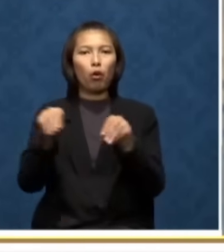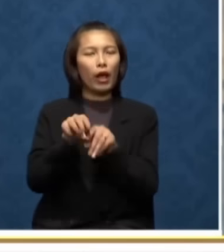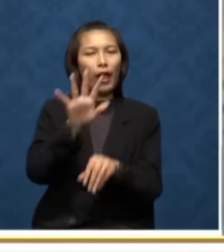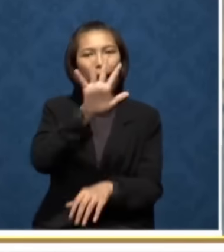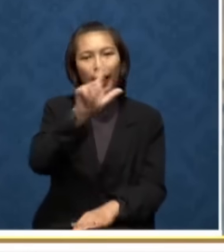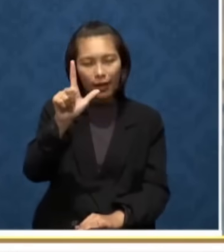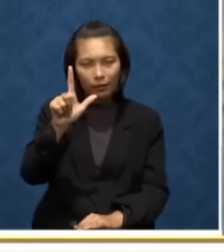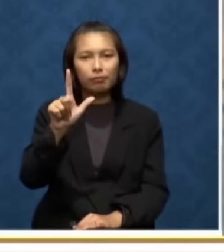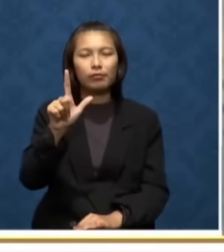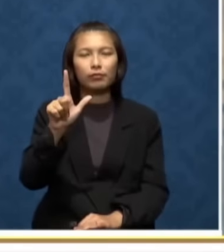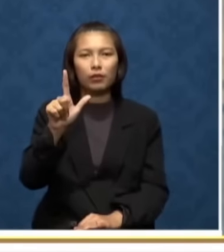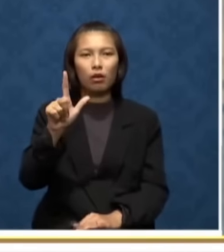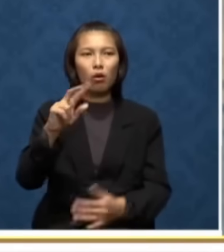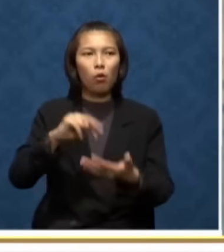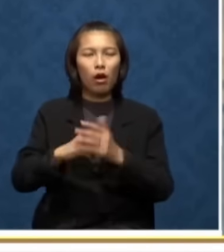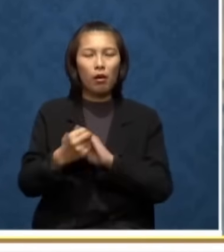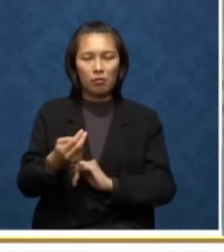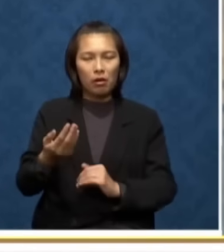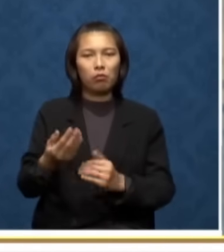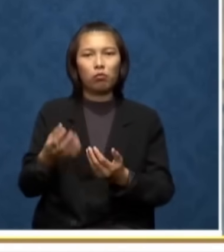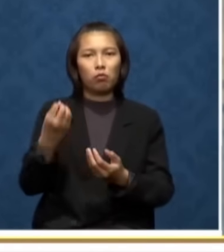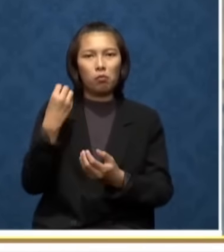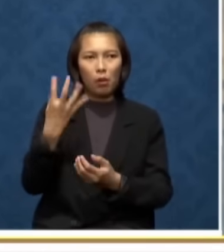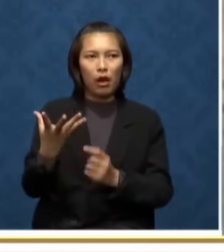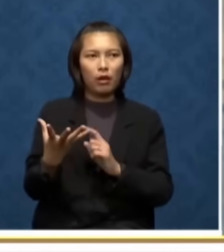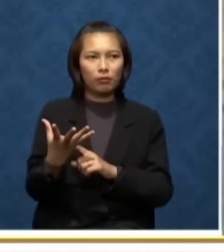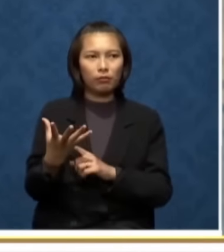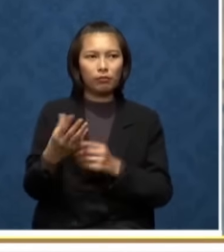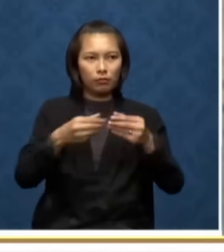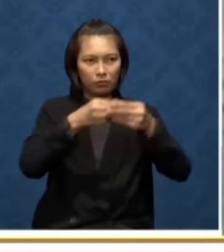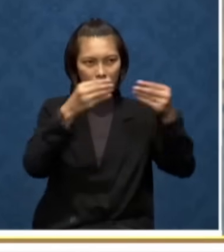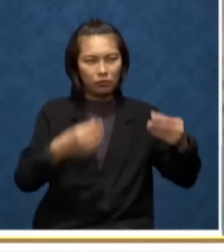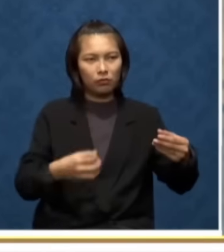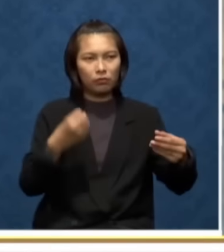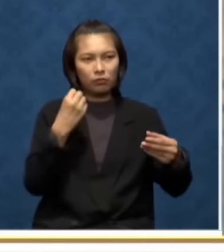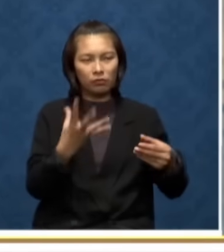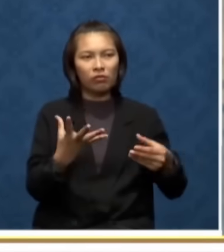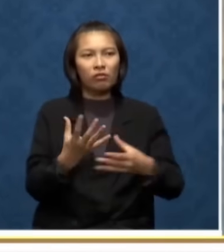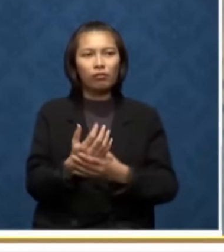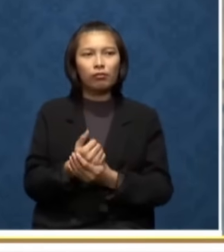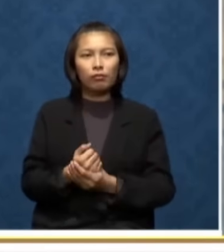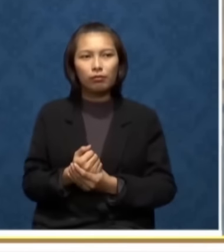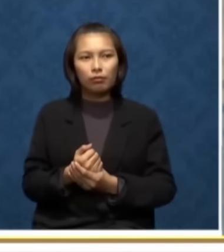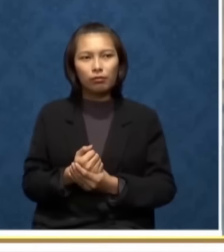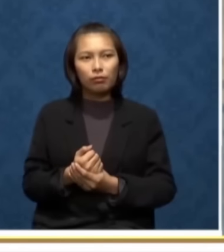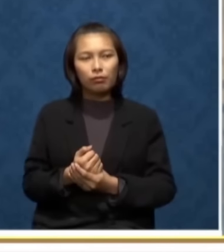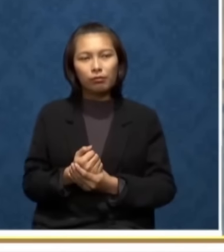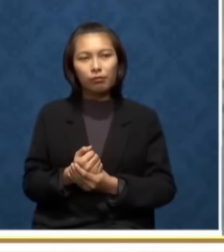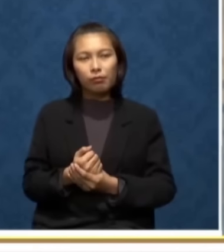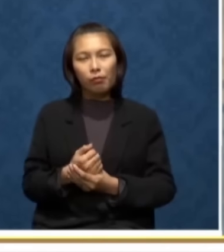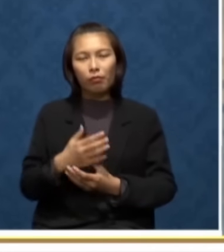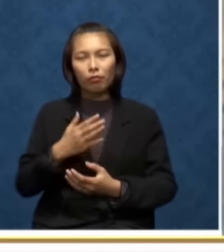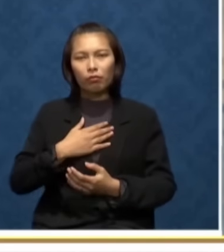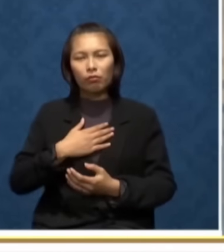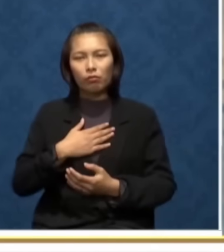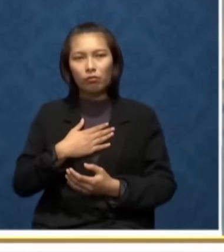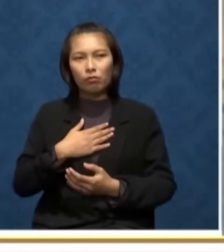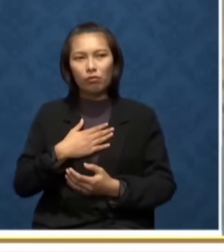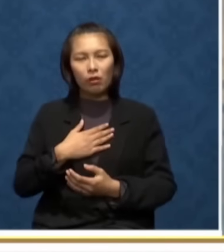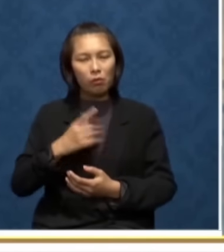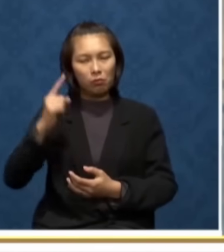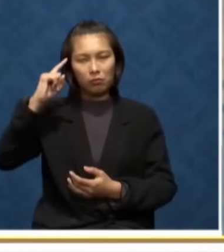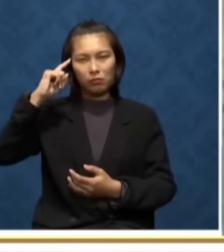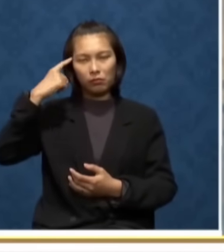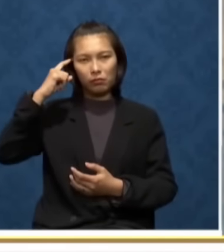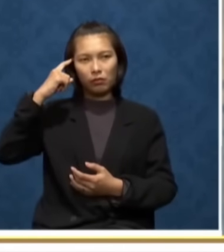ประธานมากเป็นอันดับต้นๆในรายงานฉบับนี้เลยนะคะดิฉันไม่ทราบ